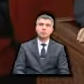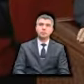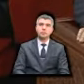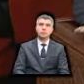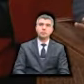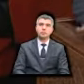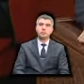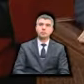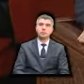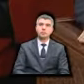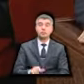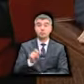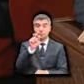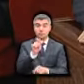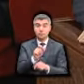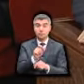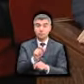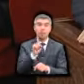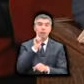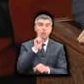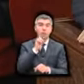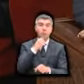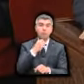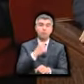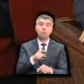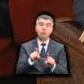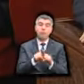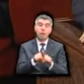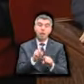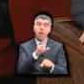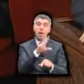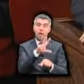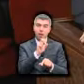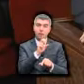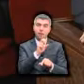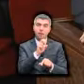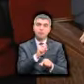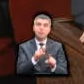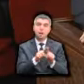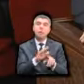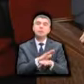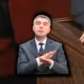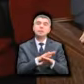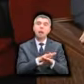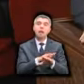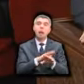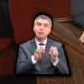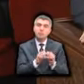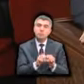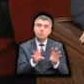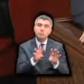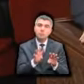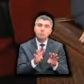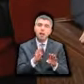السيدة النائبة، أولا إلا كنتي متبعة وعرفتي بأن هذه السياسة العمومية اللي طلقت 4